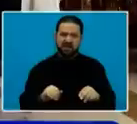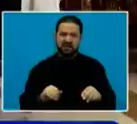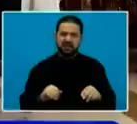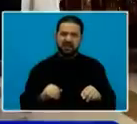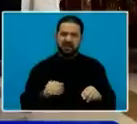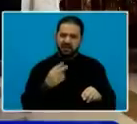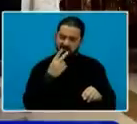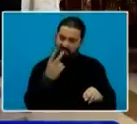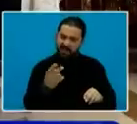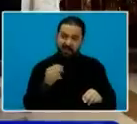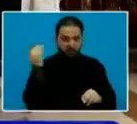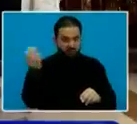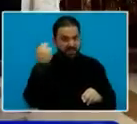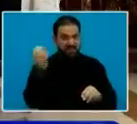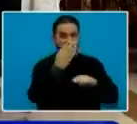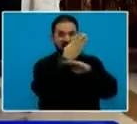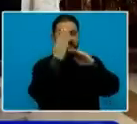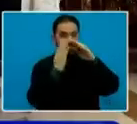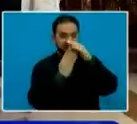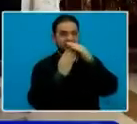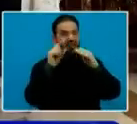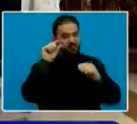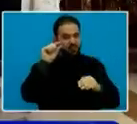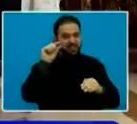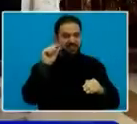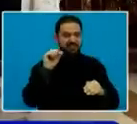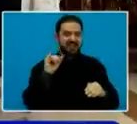ne și smerește puțin în economia asta